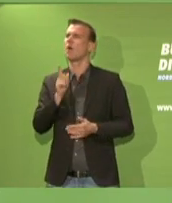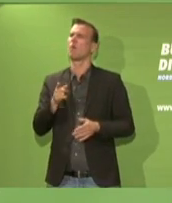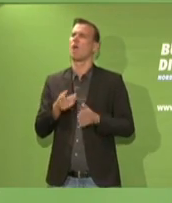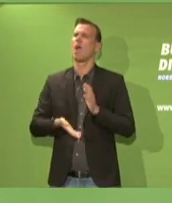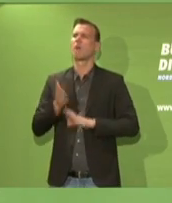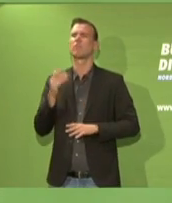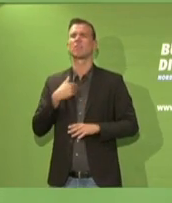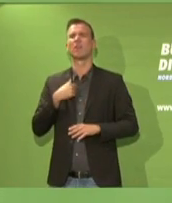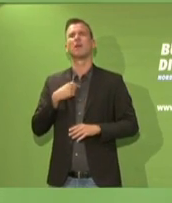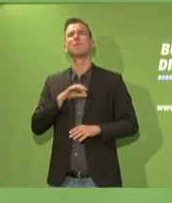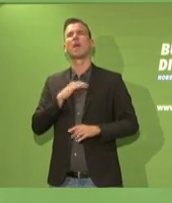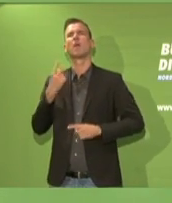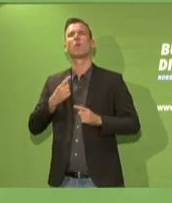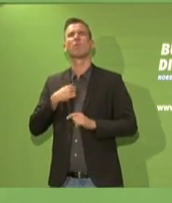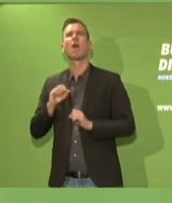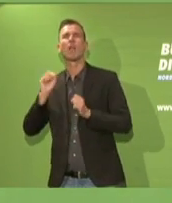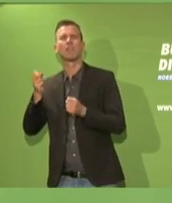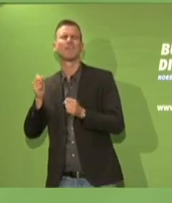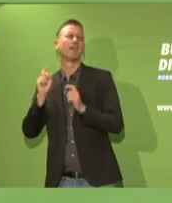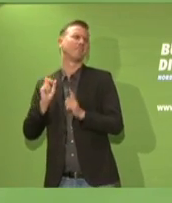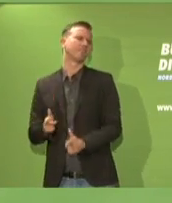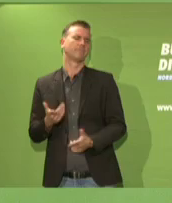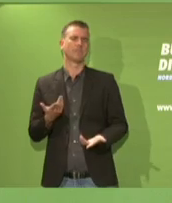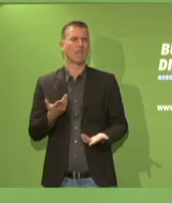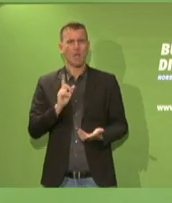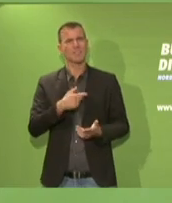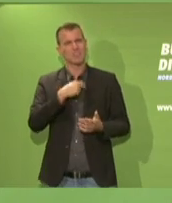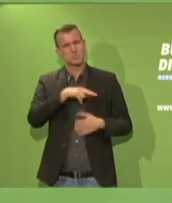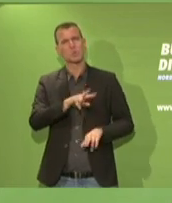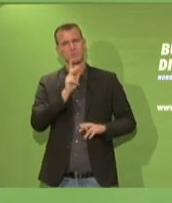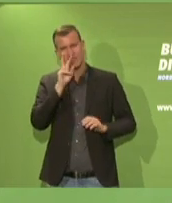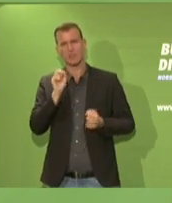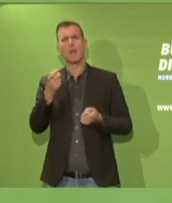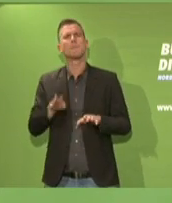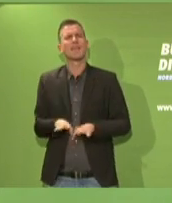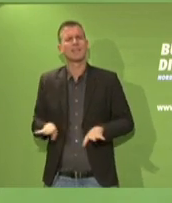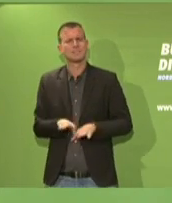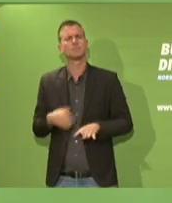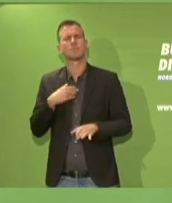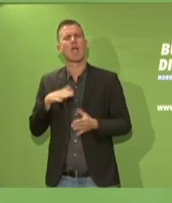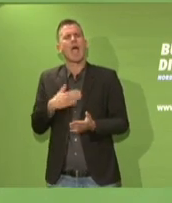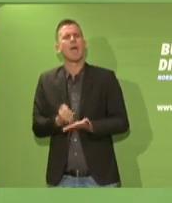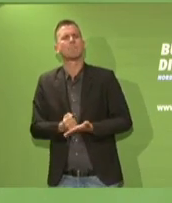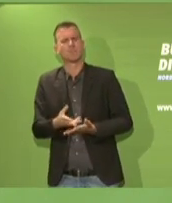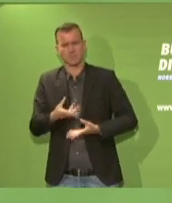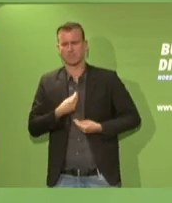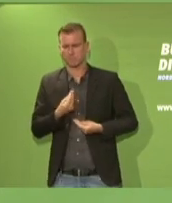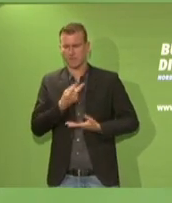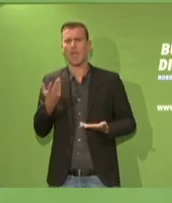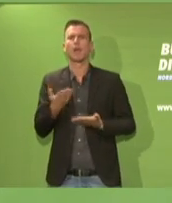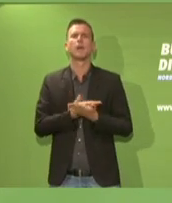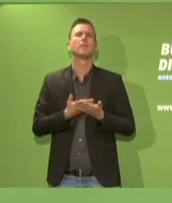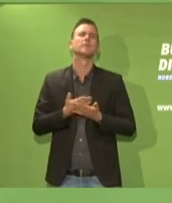aktiv zu sein. Und das möchte ich nämlich gerne neben den Basics, die mit diesem Amt natürlich auch verbunden sind, zum Beispiel